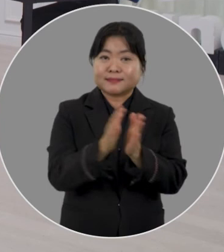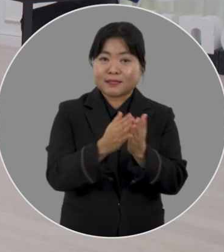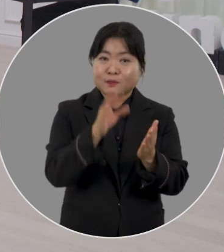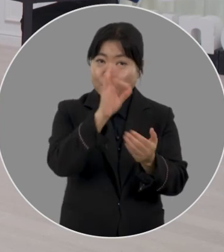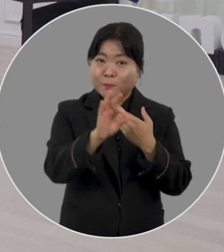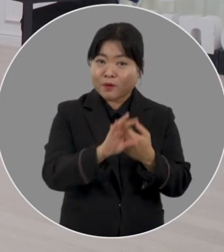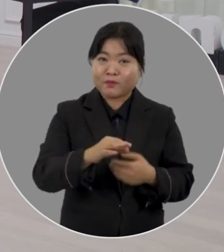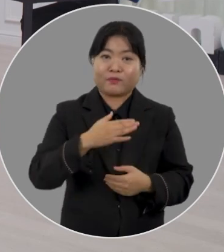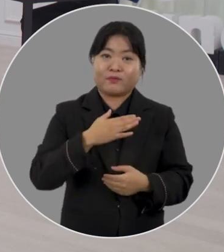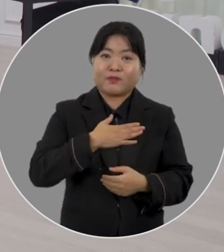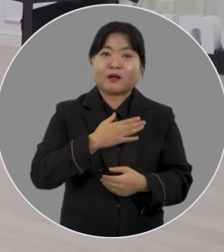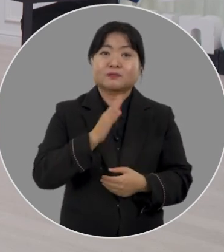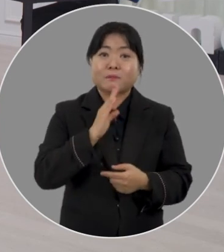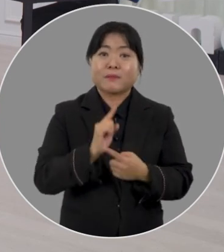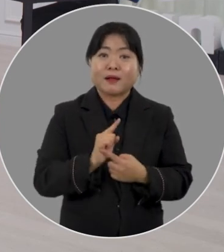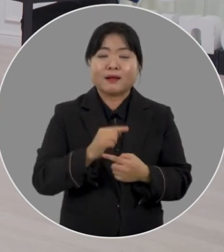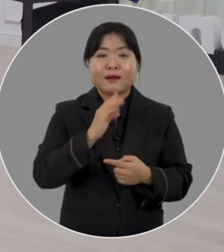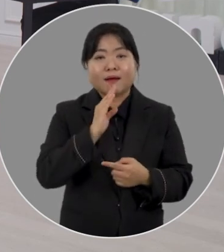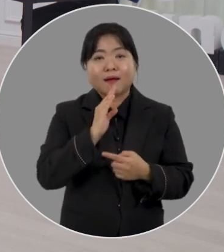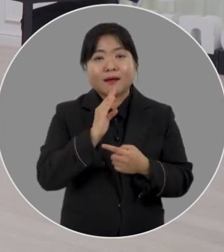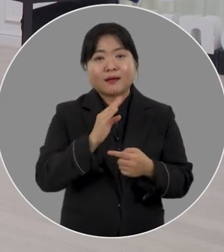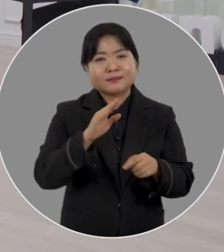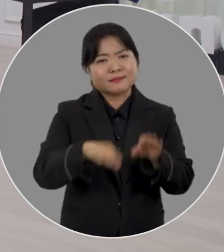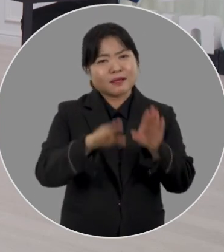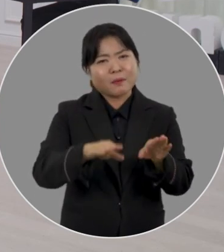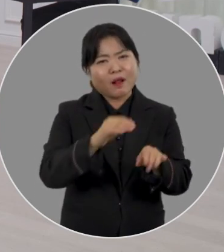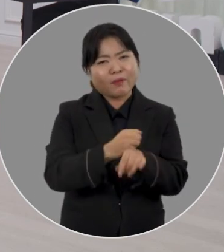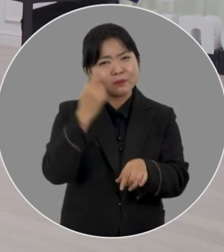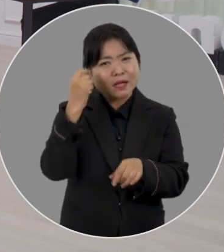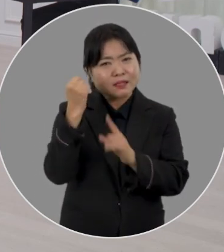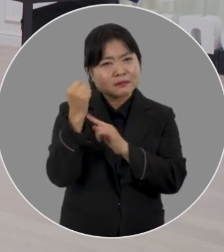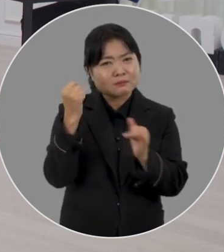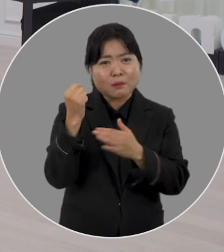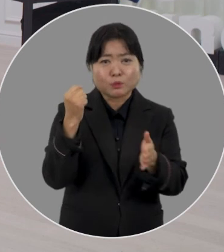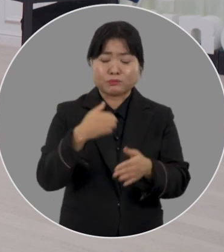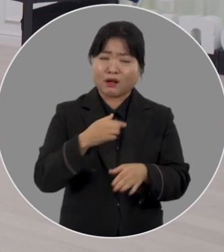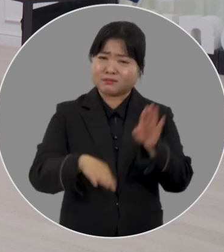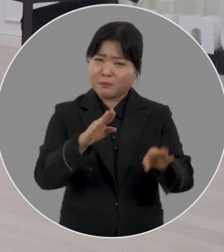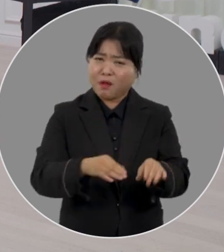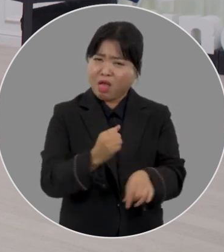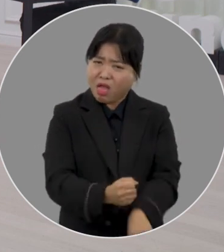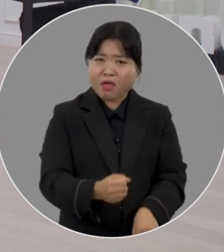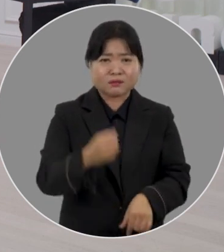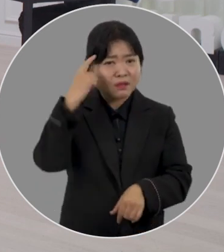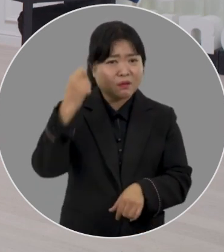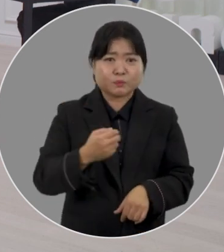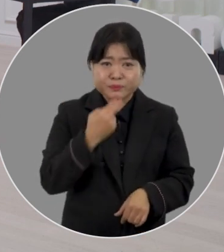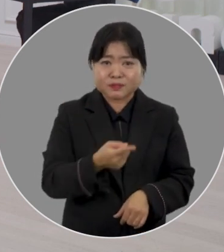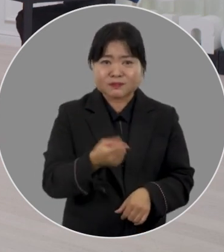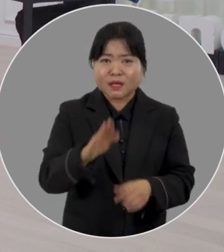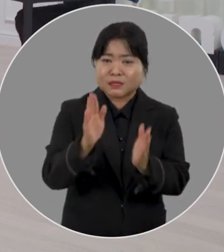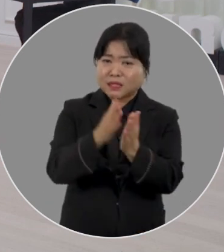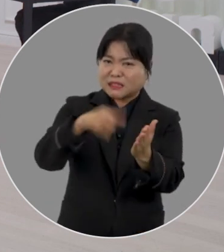책을 보면 내가 정말 그러니까 내가 차별한다라고 생각하는 사람 아무도 없잖아요. 근데 그 책을 읽고 나면 내가 차별을